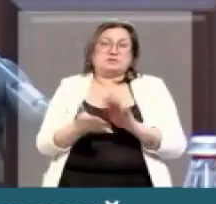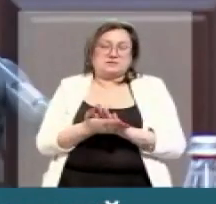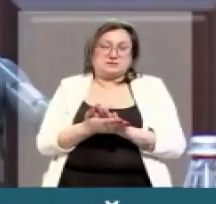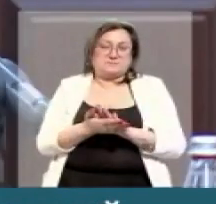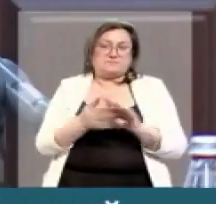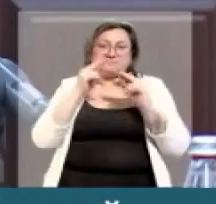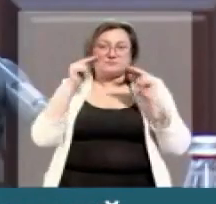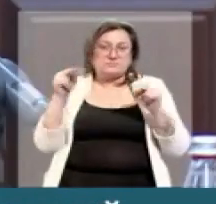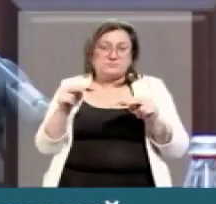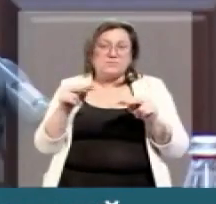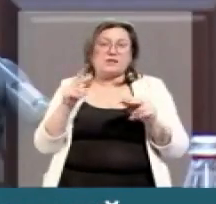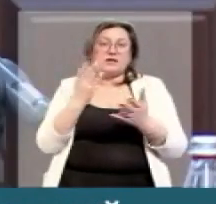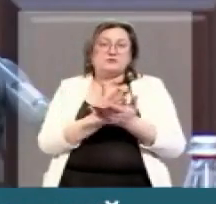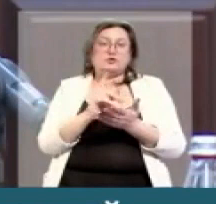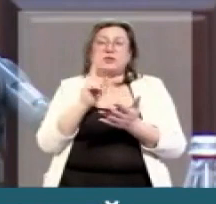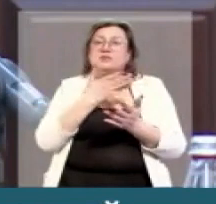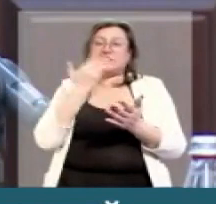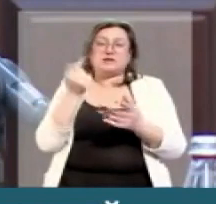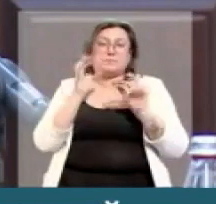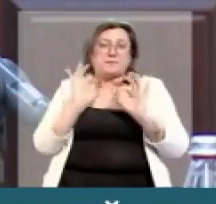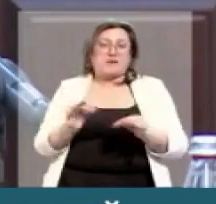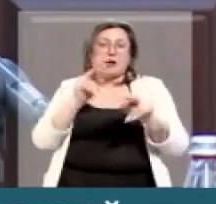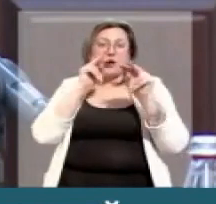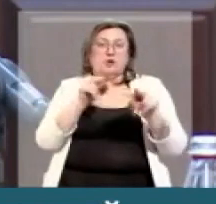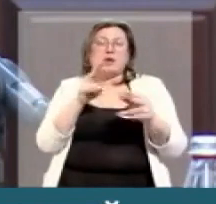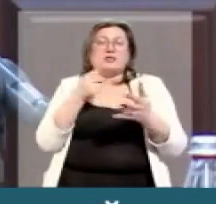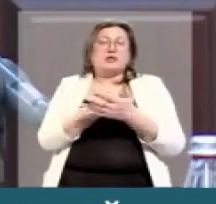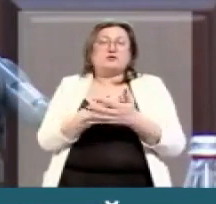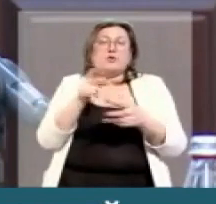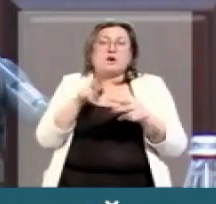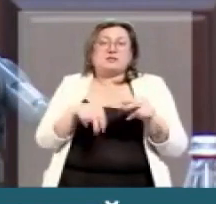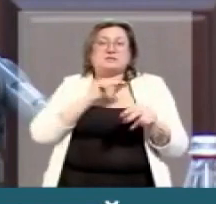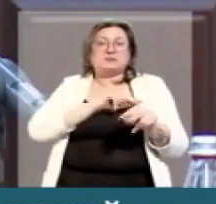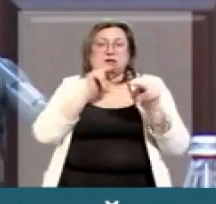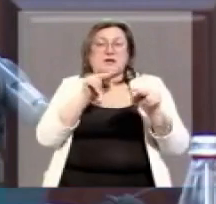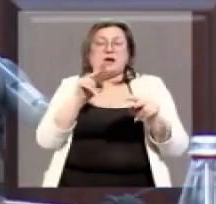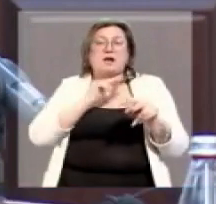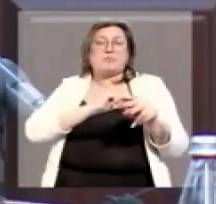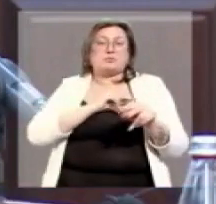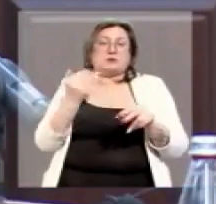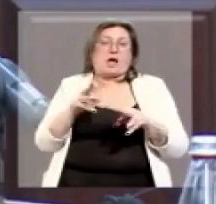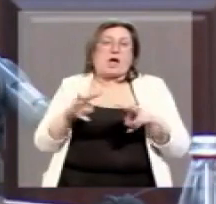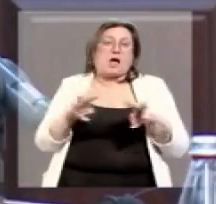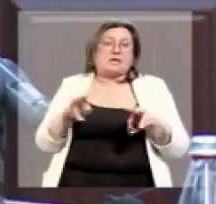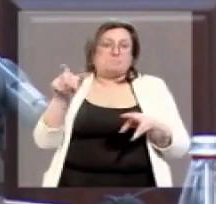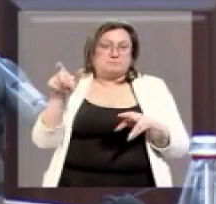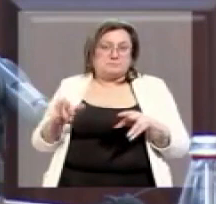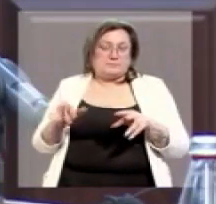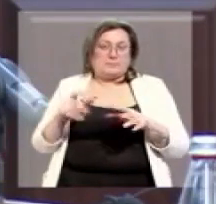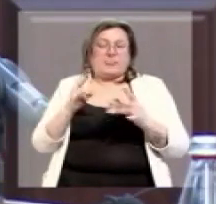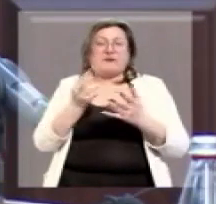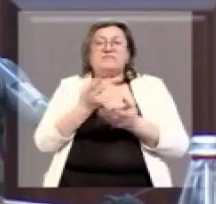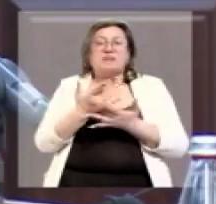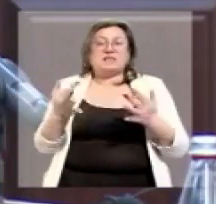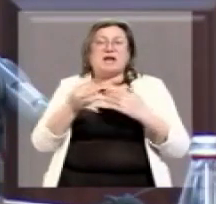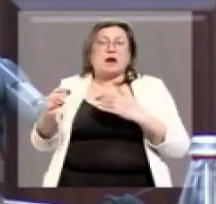ситуация свидетельствует об отсутствии должного контроля и недоработке акимов данных регионов. В некоторых